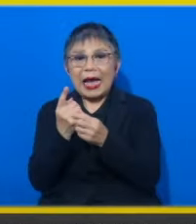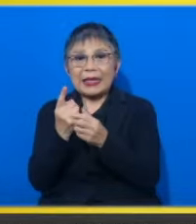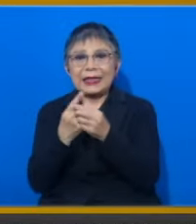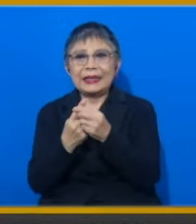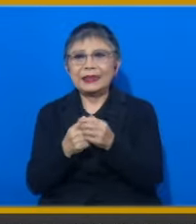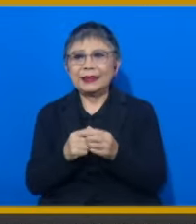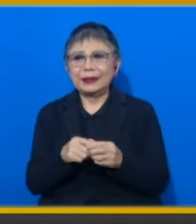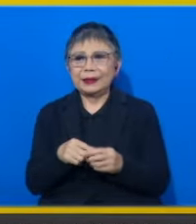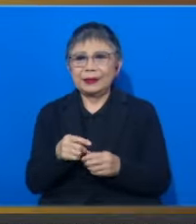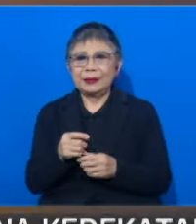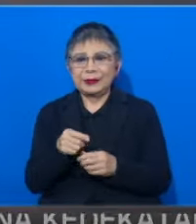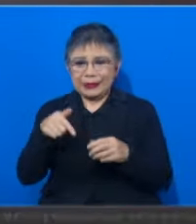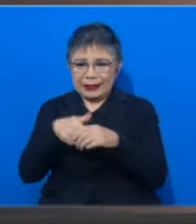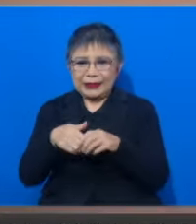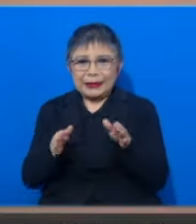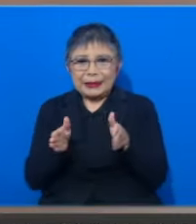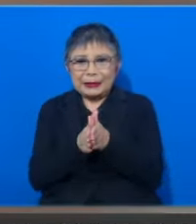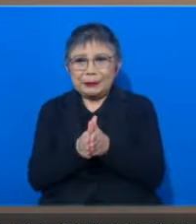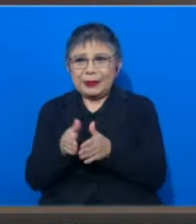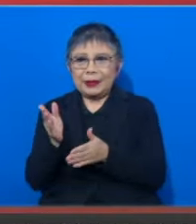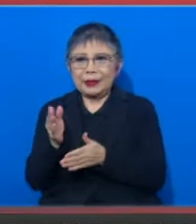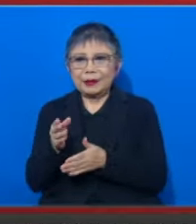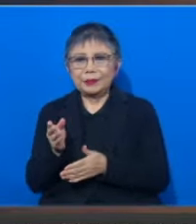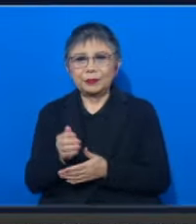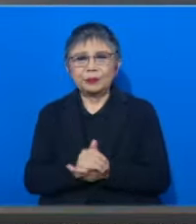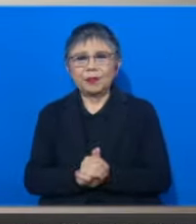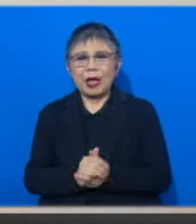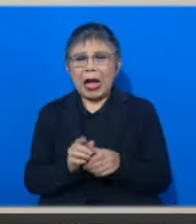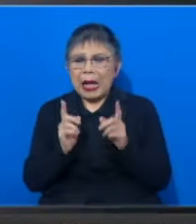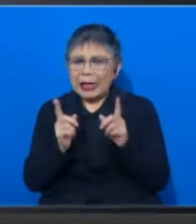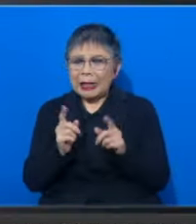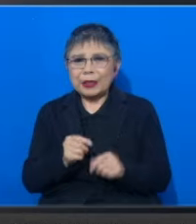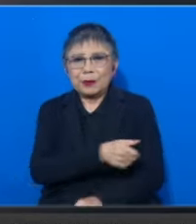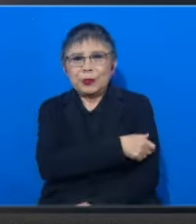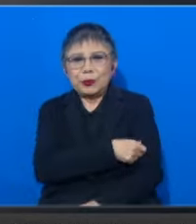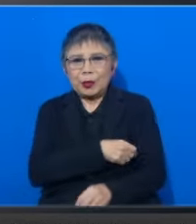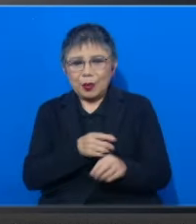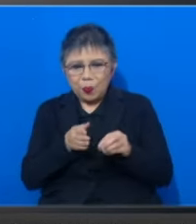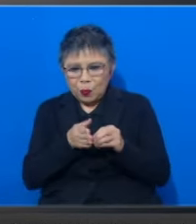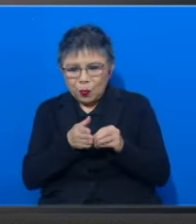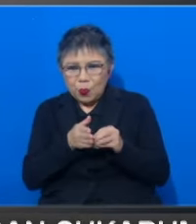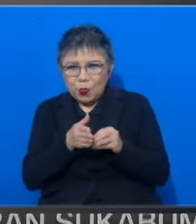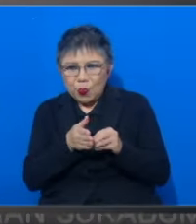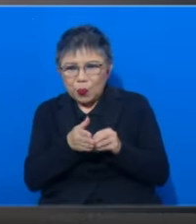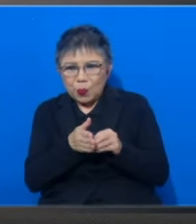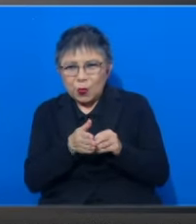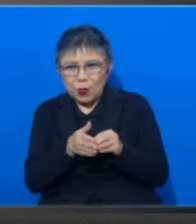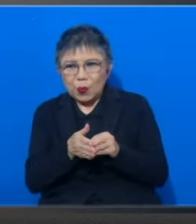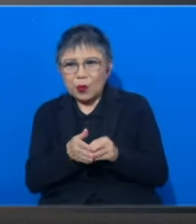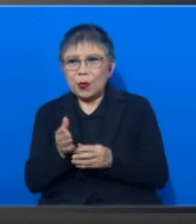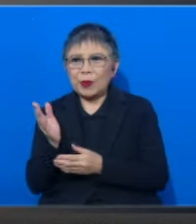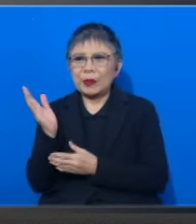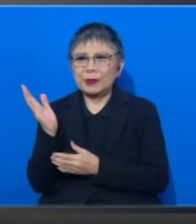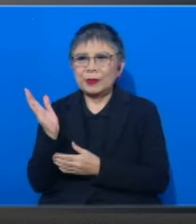sekaligus evakuasi jari yang terjepit. Dengan penuh kehati-hatian, petugas menggunakan alat pemotong khusus berupaya memotong bagian